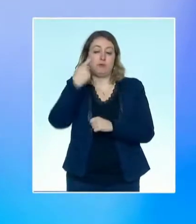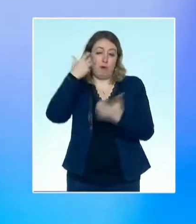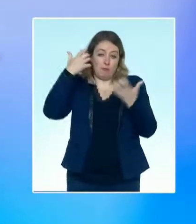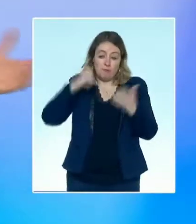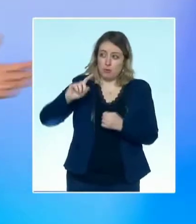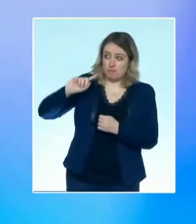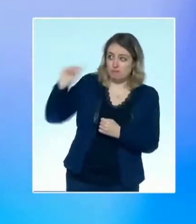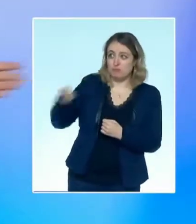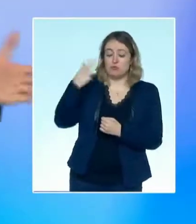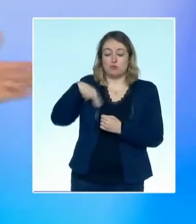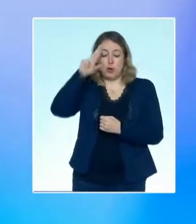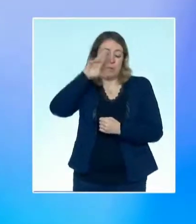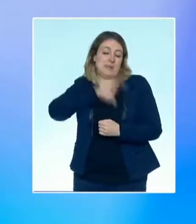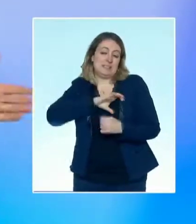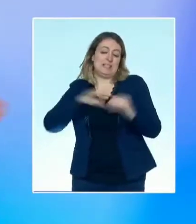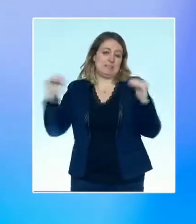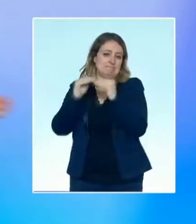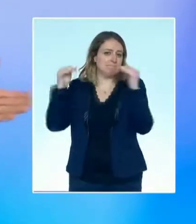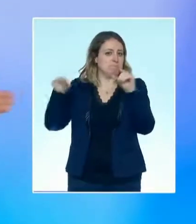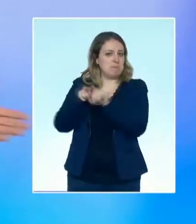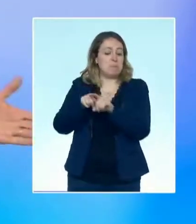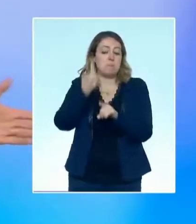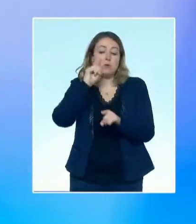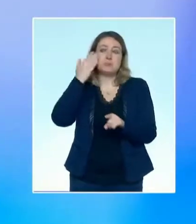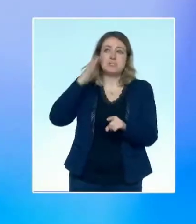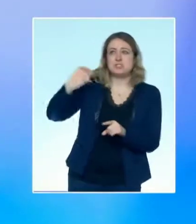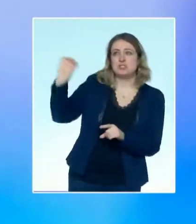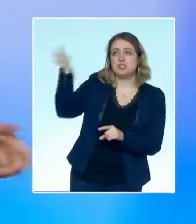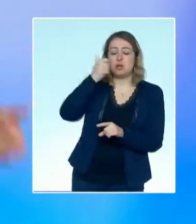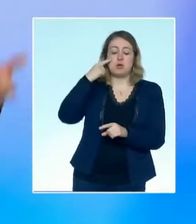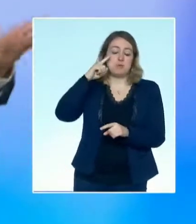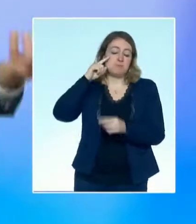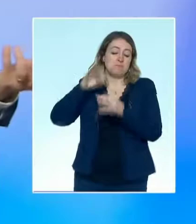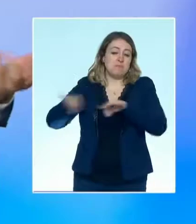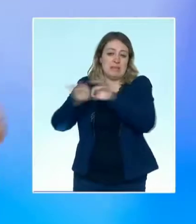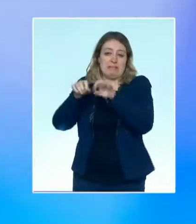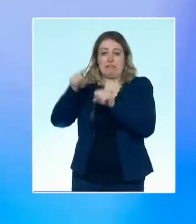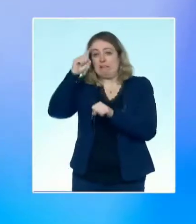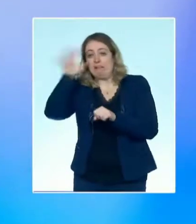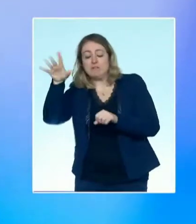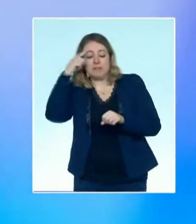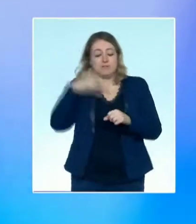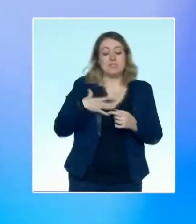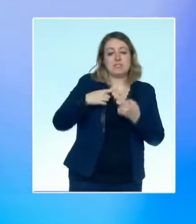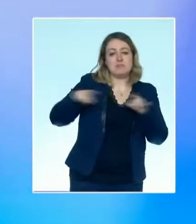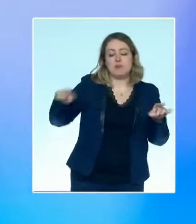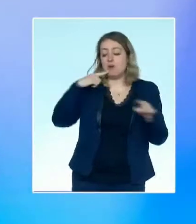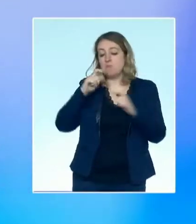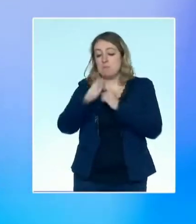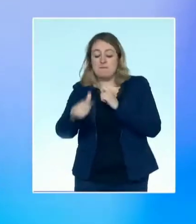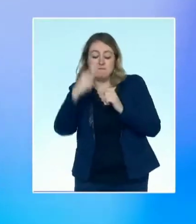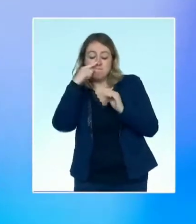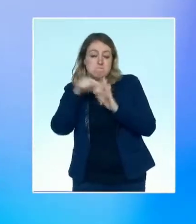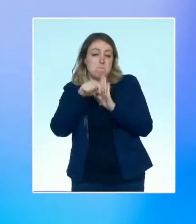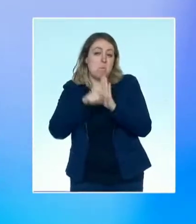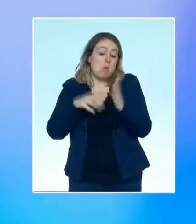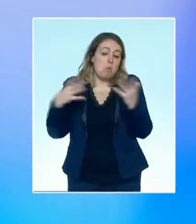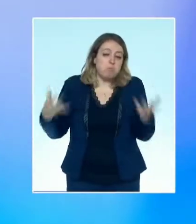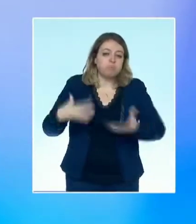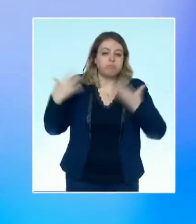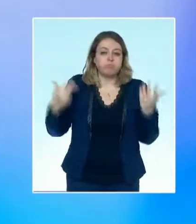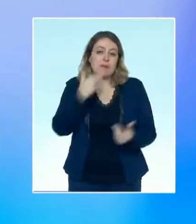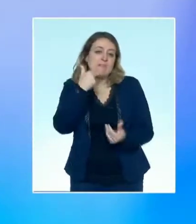pas on voit bien que sinon, si chacun agit dans son coin, l'efficacité de la mesure sera moindre. Évidemment,